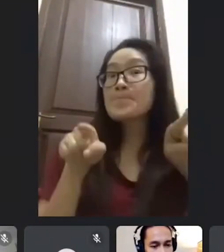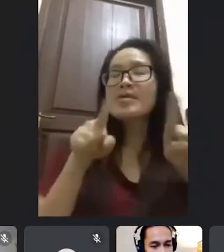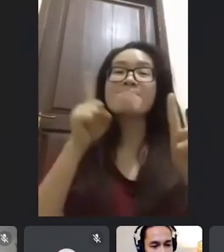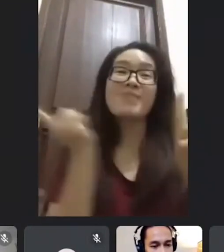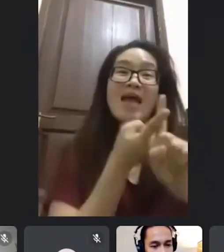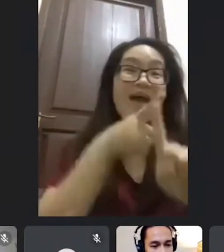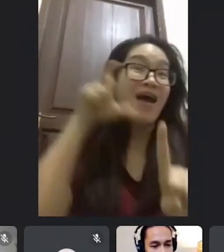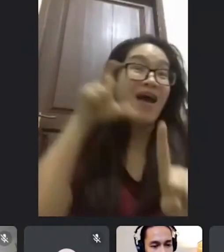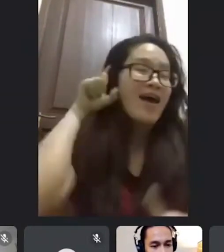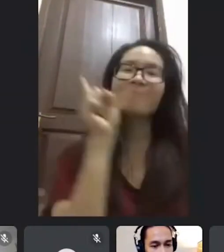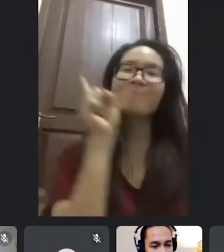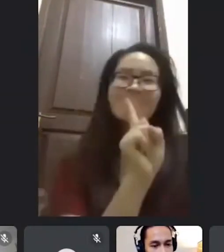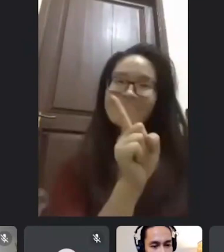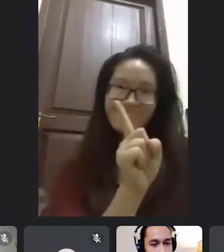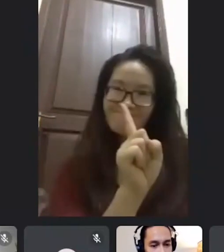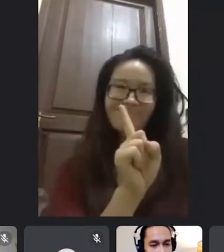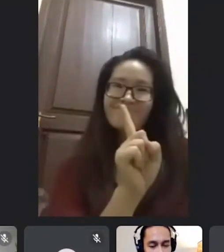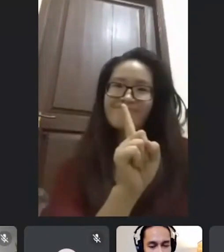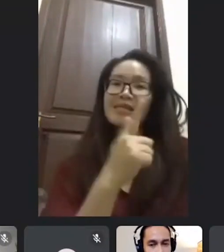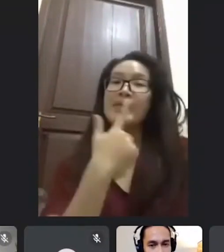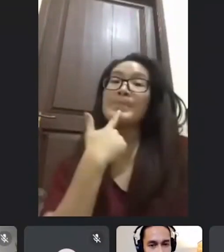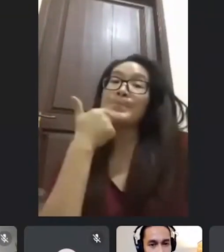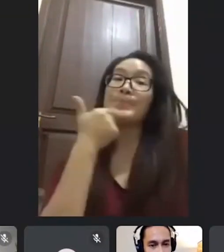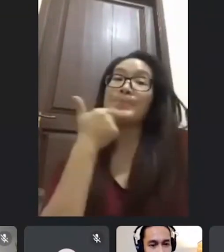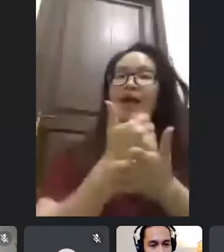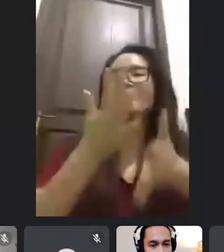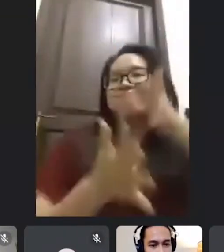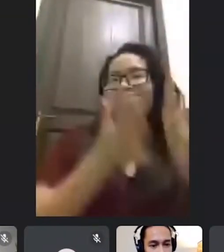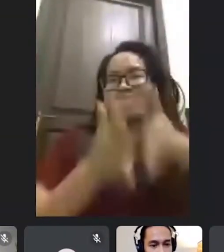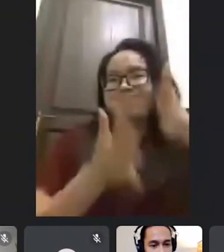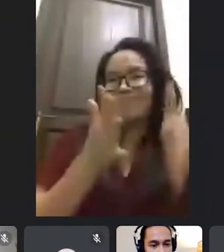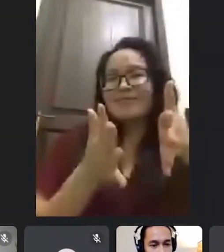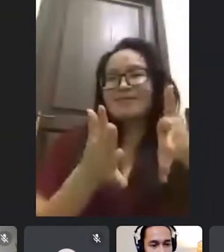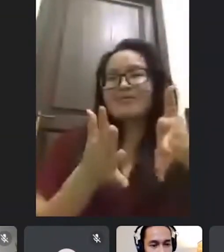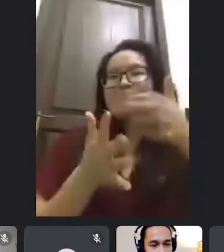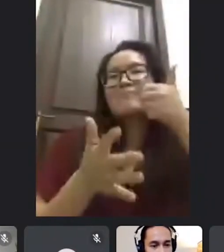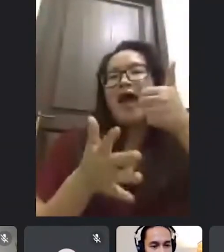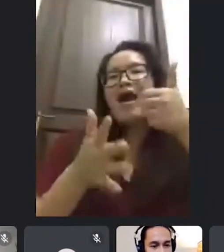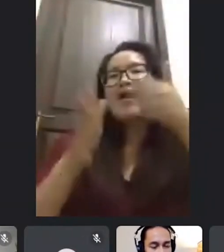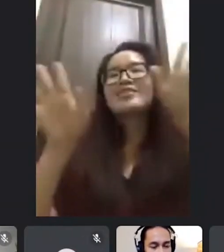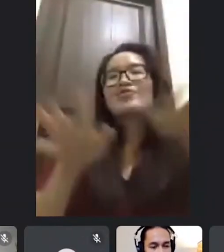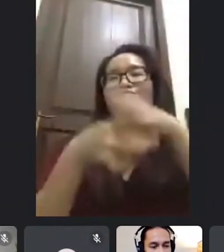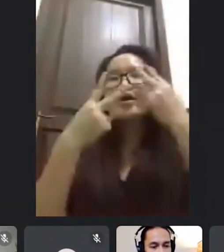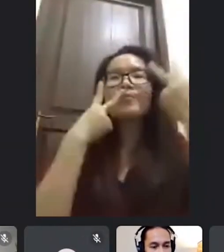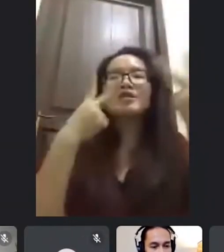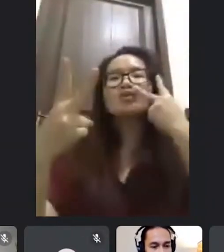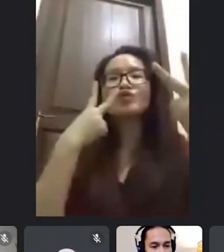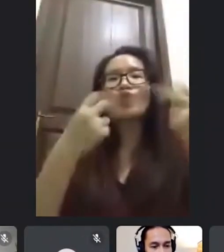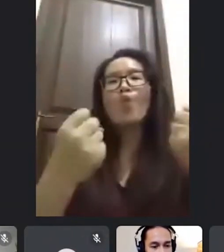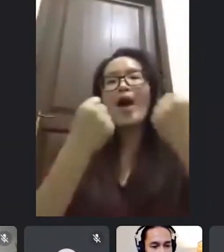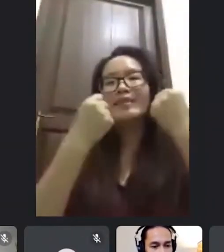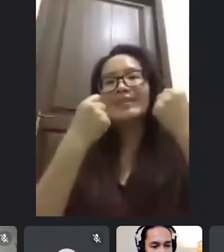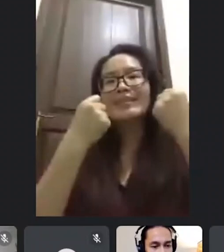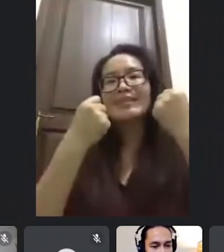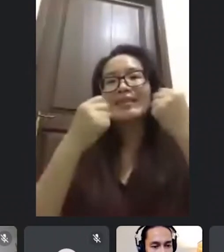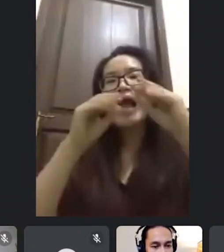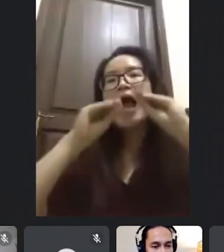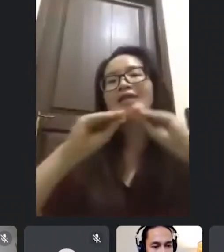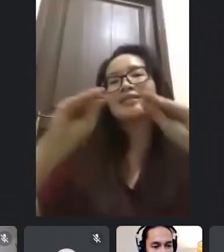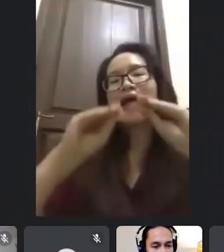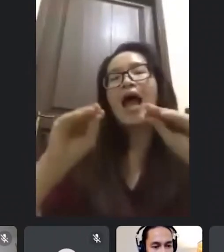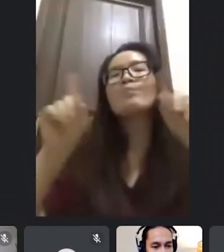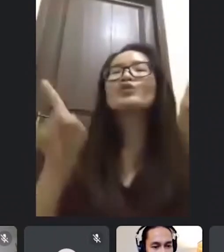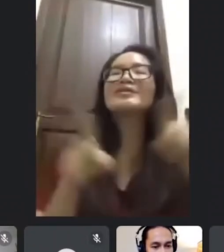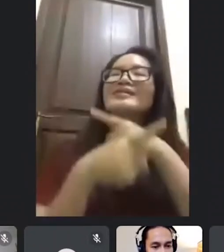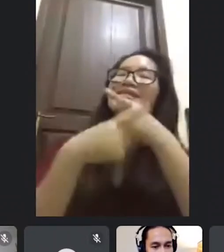sebetulnya tidak ada ya dan EE pastikan menggunakan bahasa isyarat atau